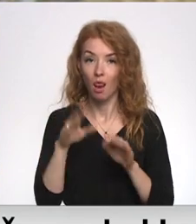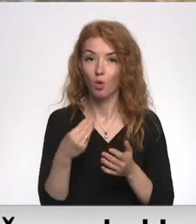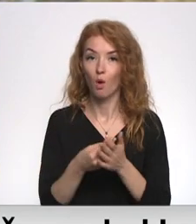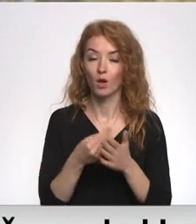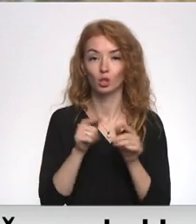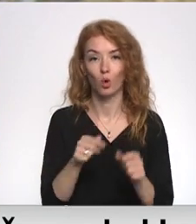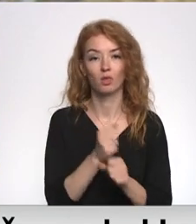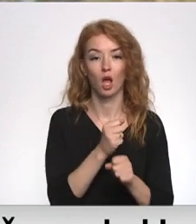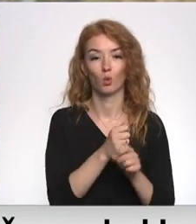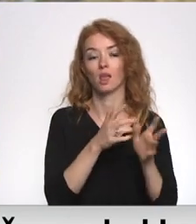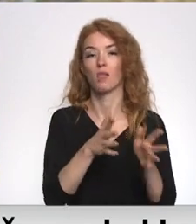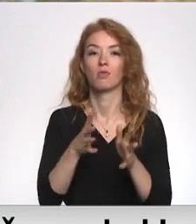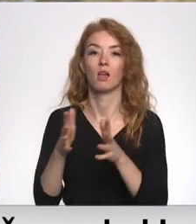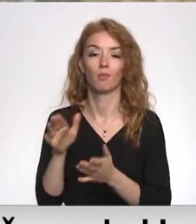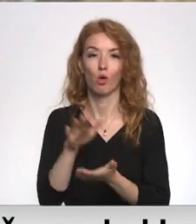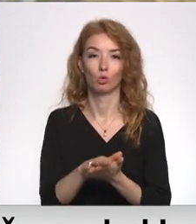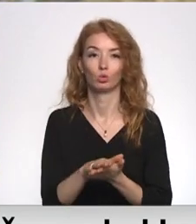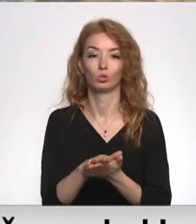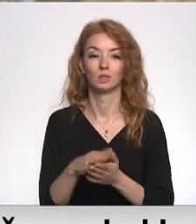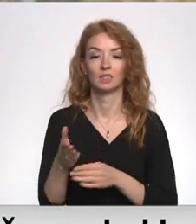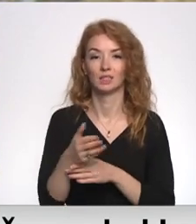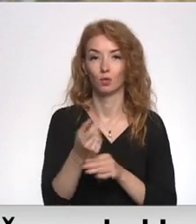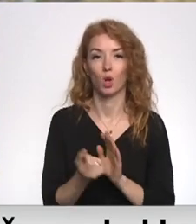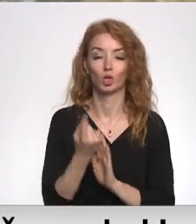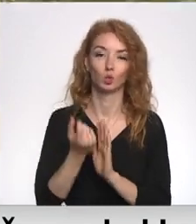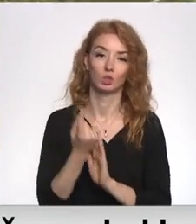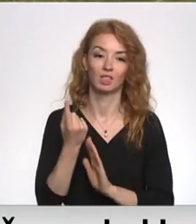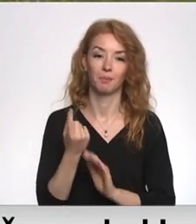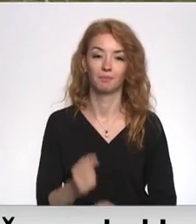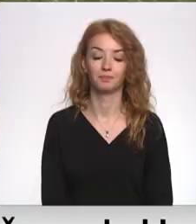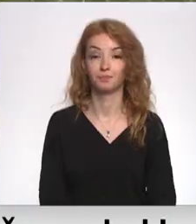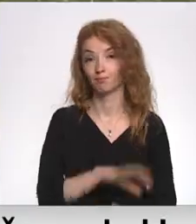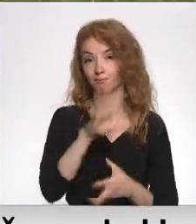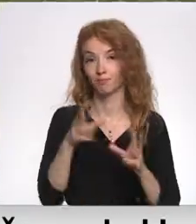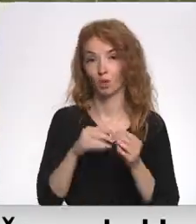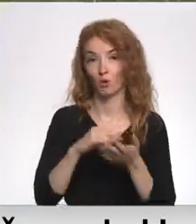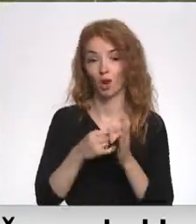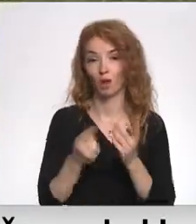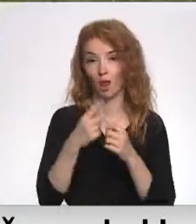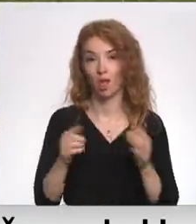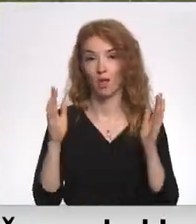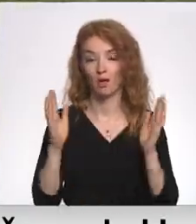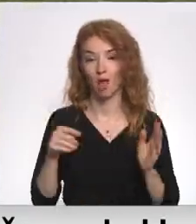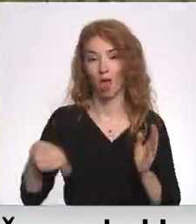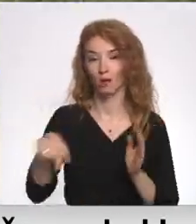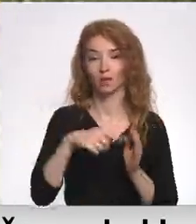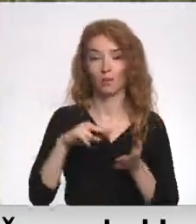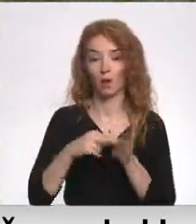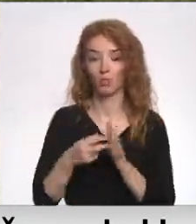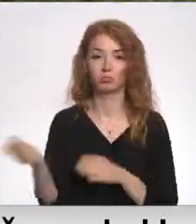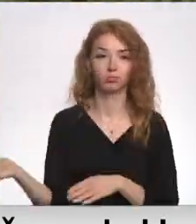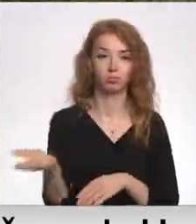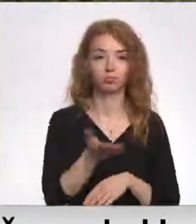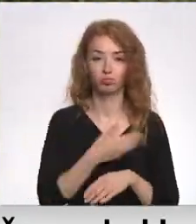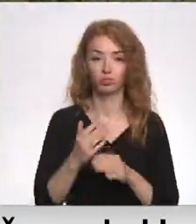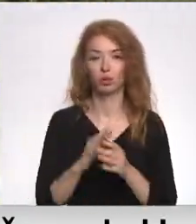darbu ietekmi uz zivju resursiem kā tādiem. Kopumā projekta laikā Rāznes ezerā plānots izpļaut